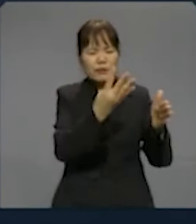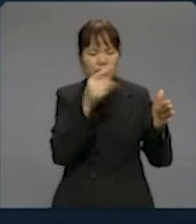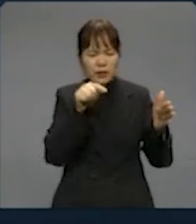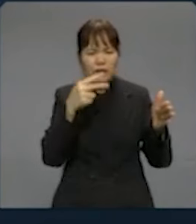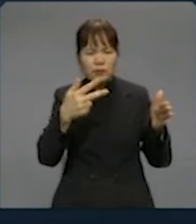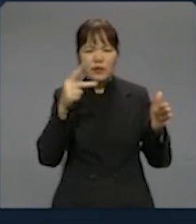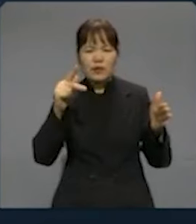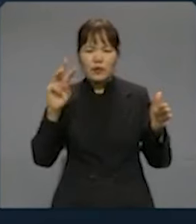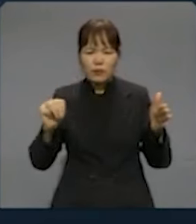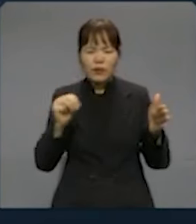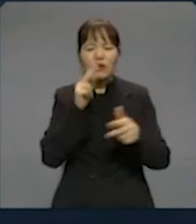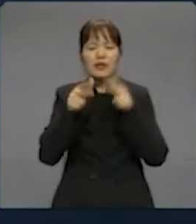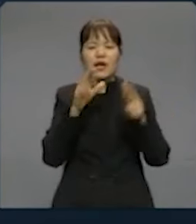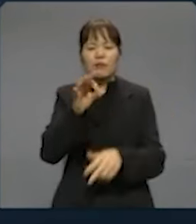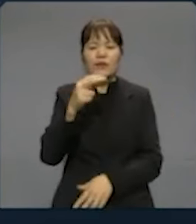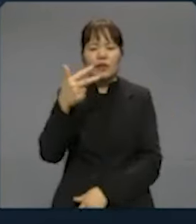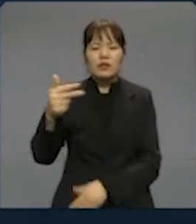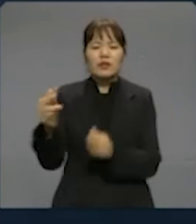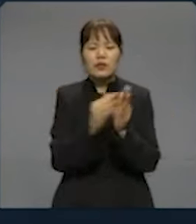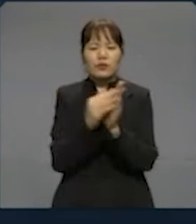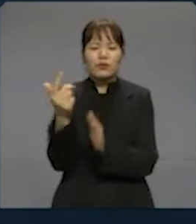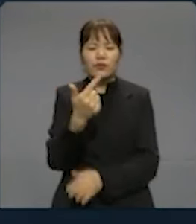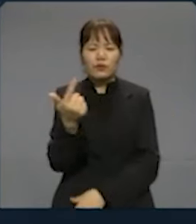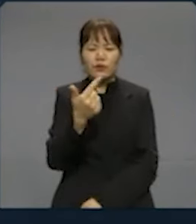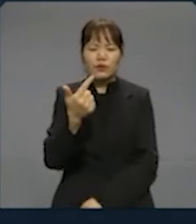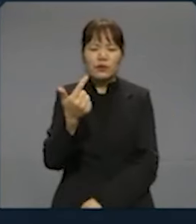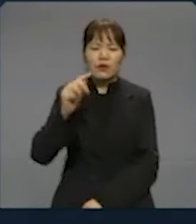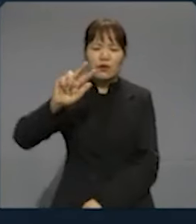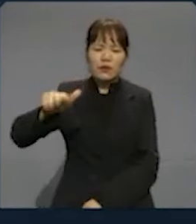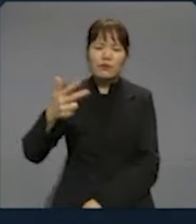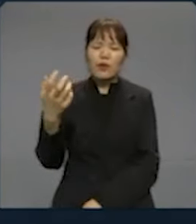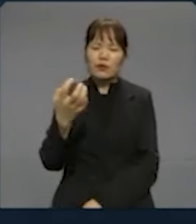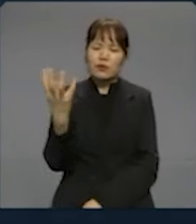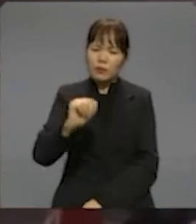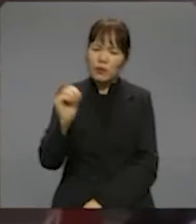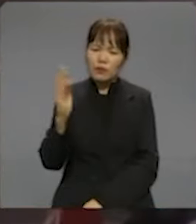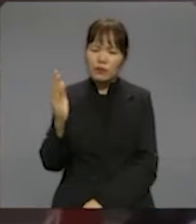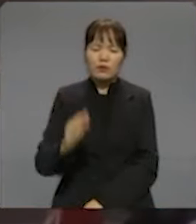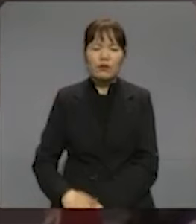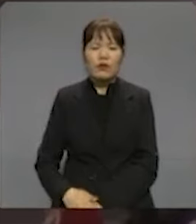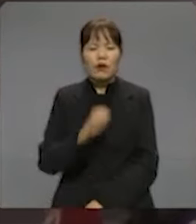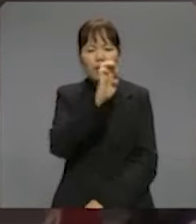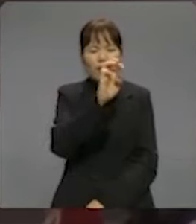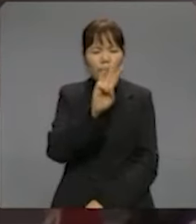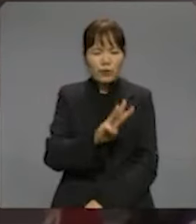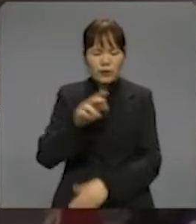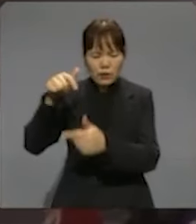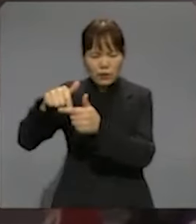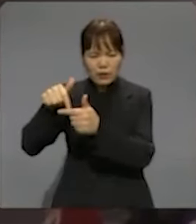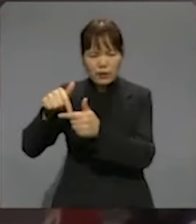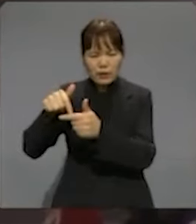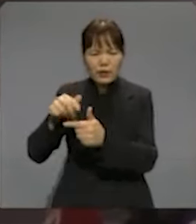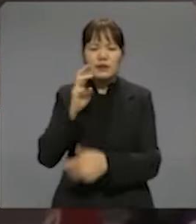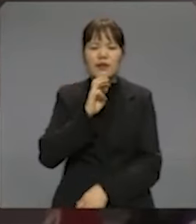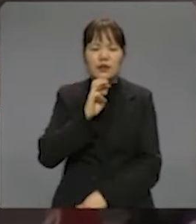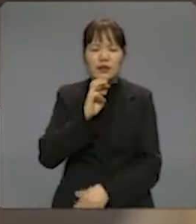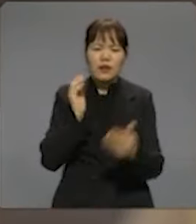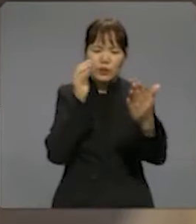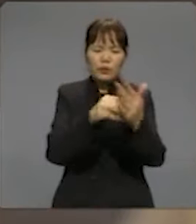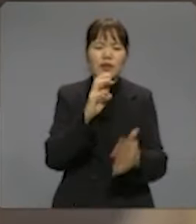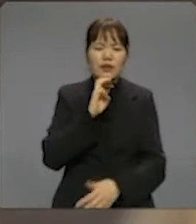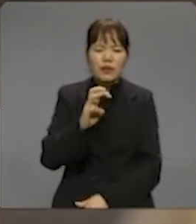구간입니다. 사업비는 7조 6천여억 원이 소요될 전망입니다. 포천에서 강남까지 30분,